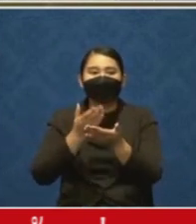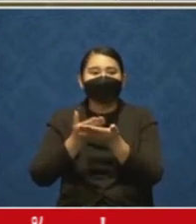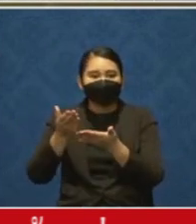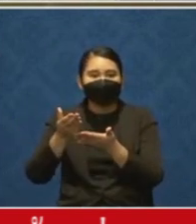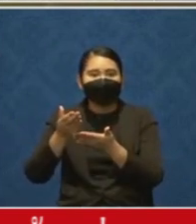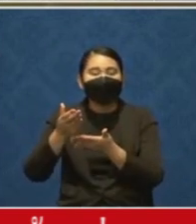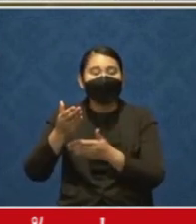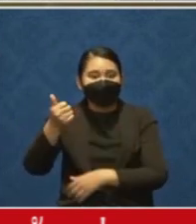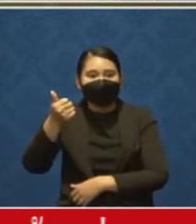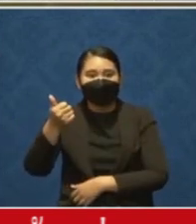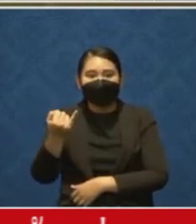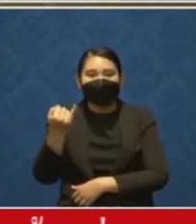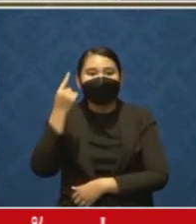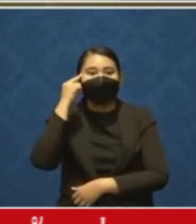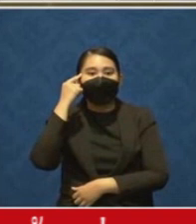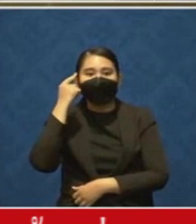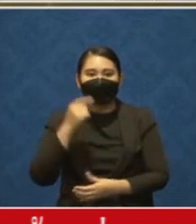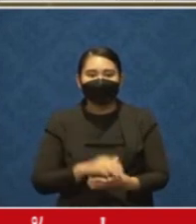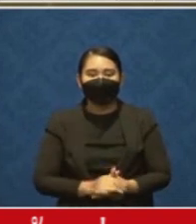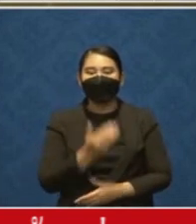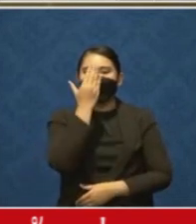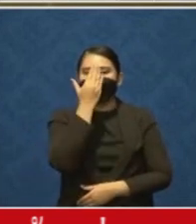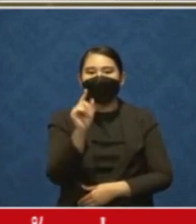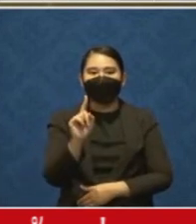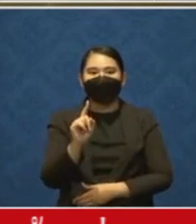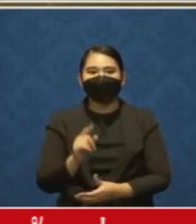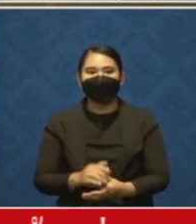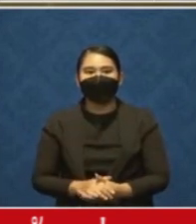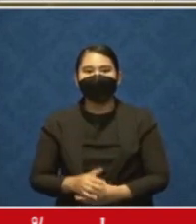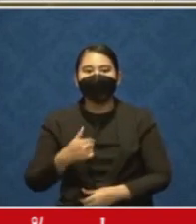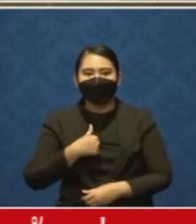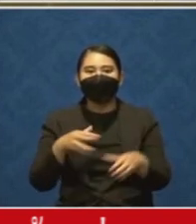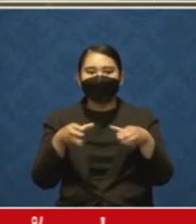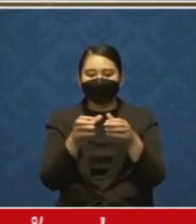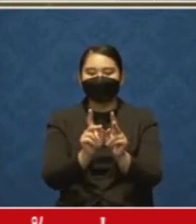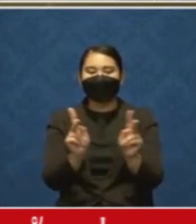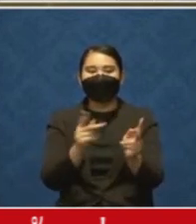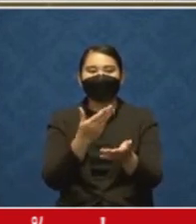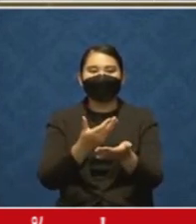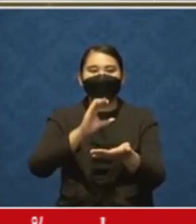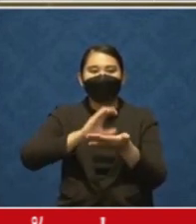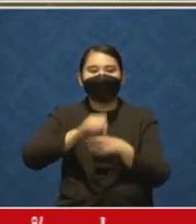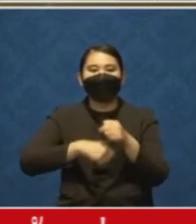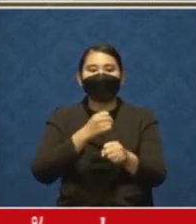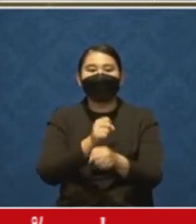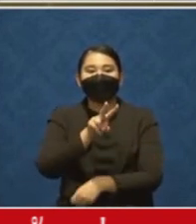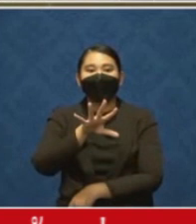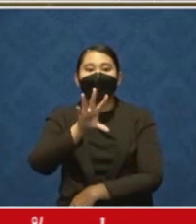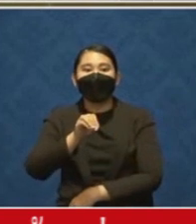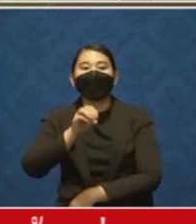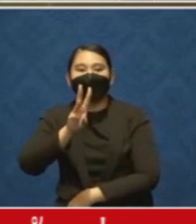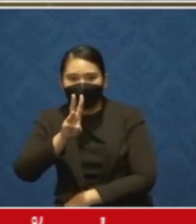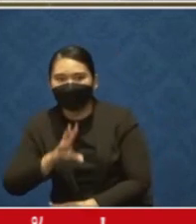บิน F-35A ได้ไหมครับเพราะอะไรครับเพราะผมเป็นกรรมาธิการงบประมาณปี